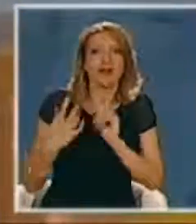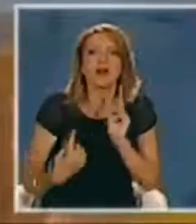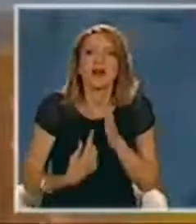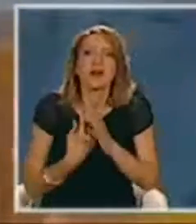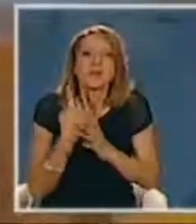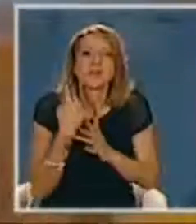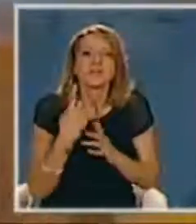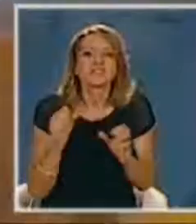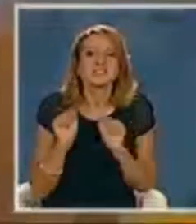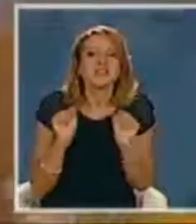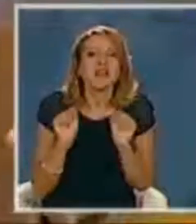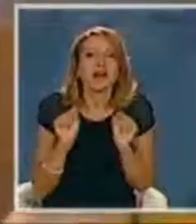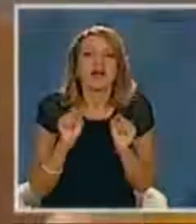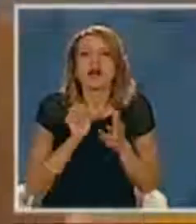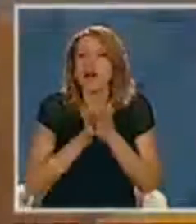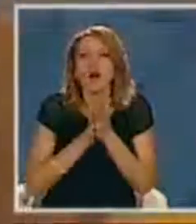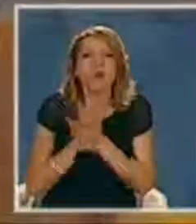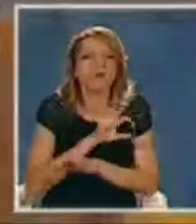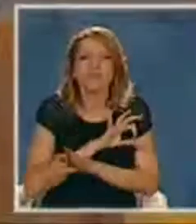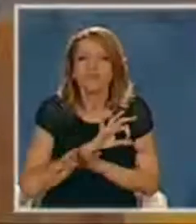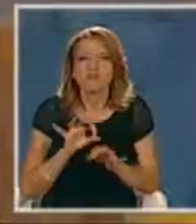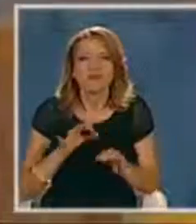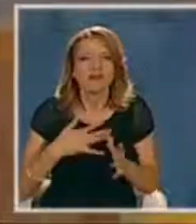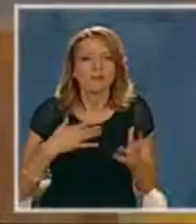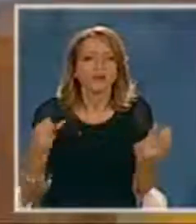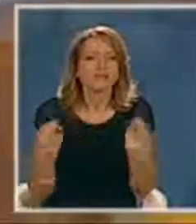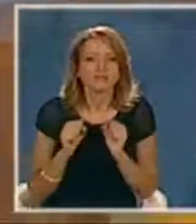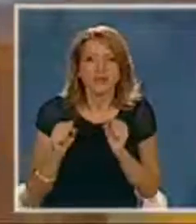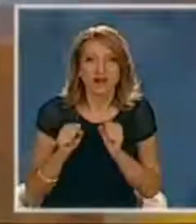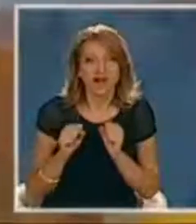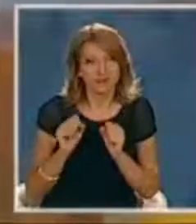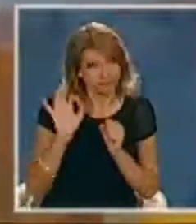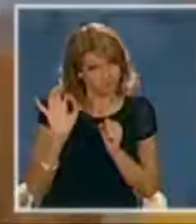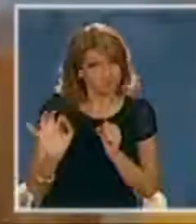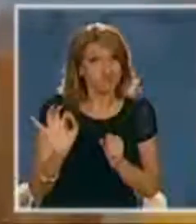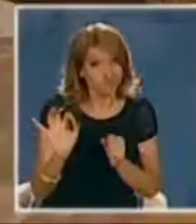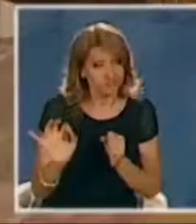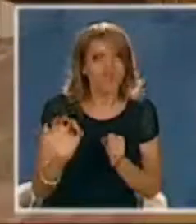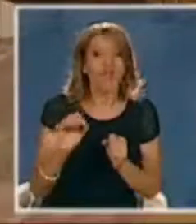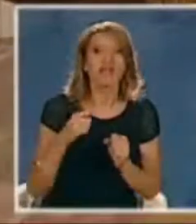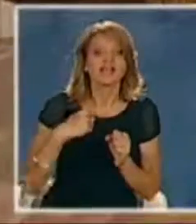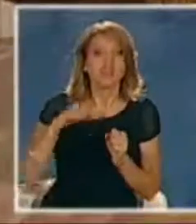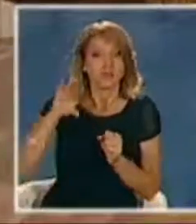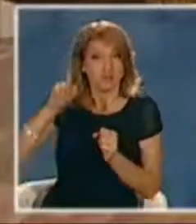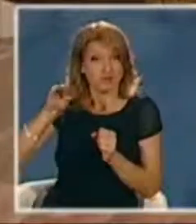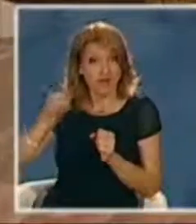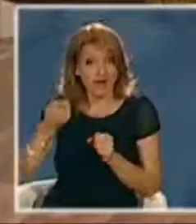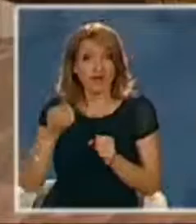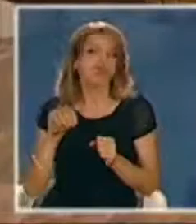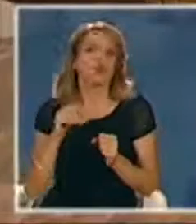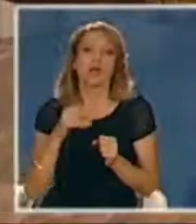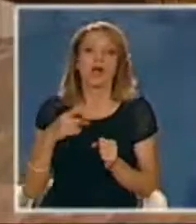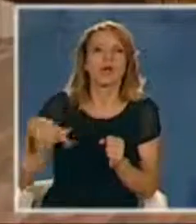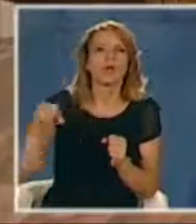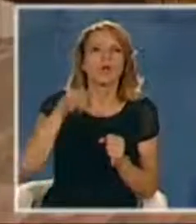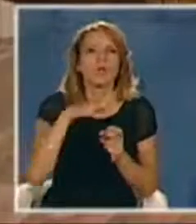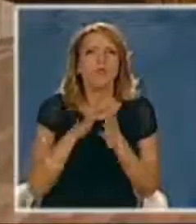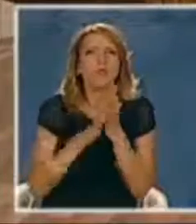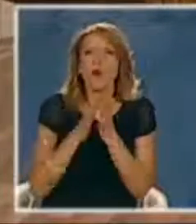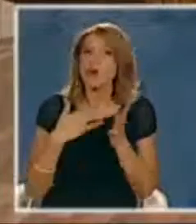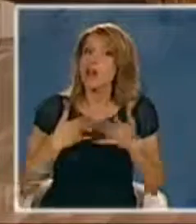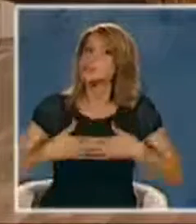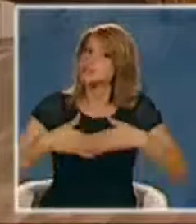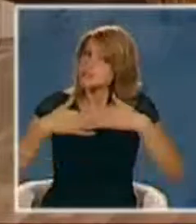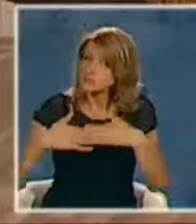страх, да, заложен в хората, точно е това, което описвам. Само искам да ти вметна, че до сега доста хора, с които съм се запознавал и